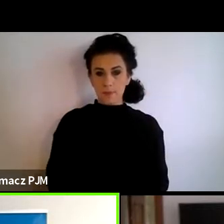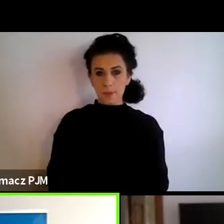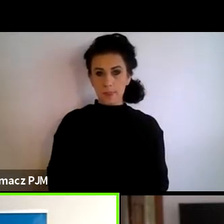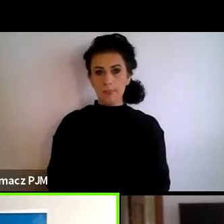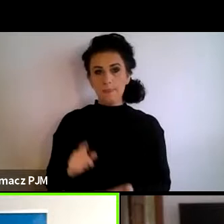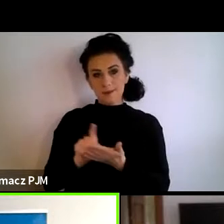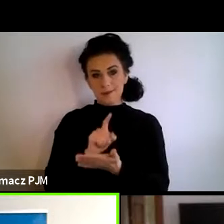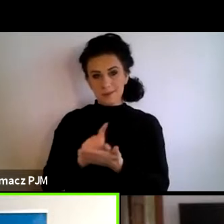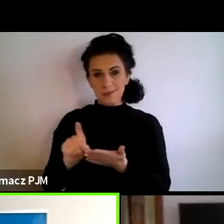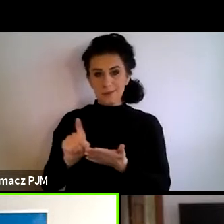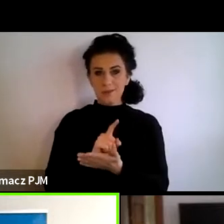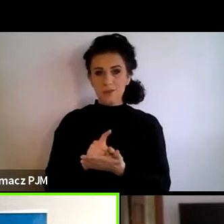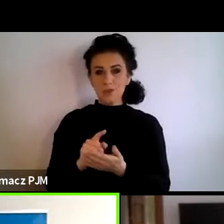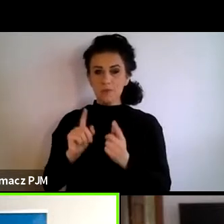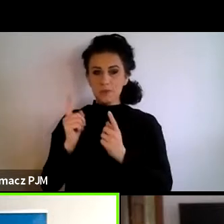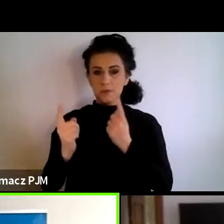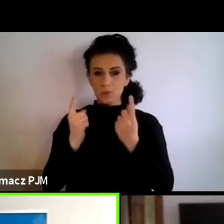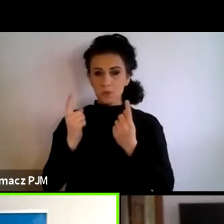kryzysowych.